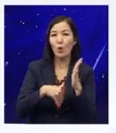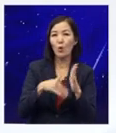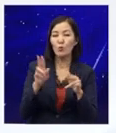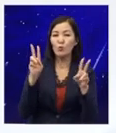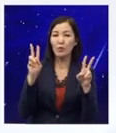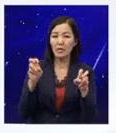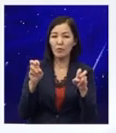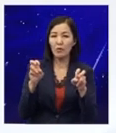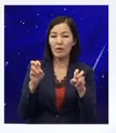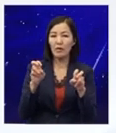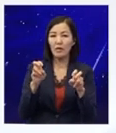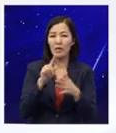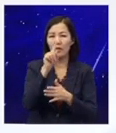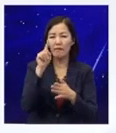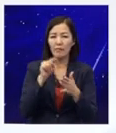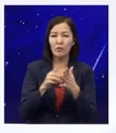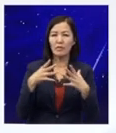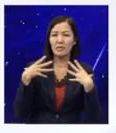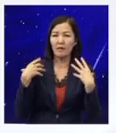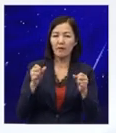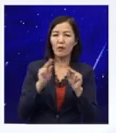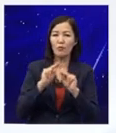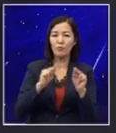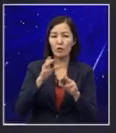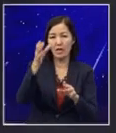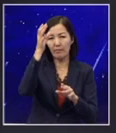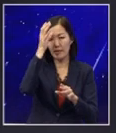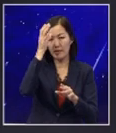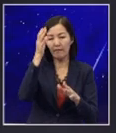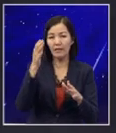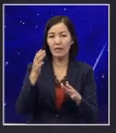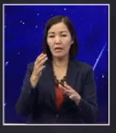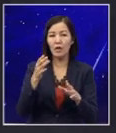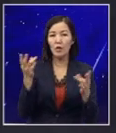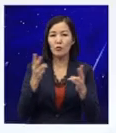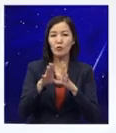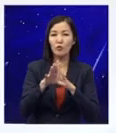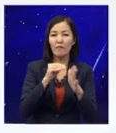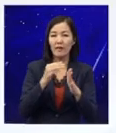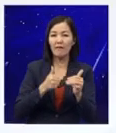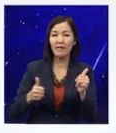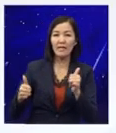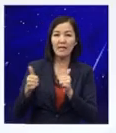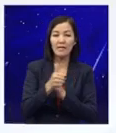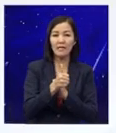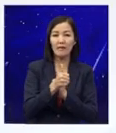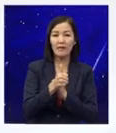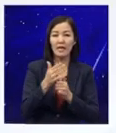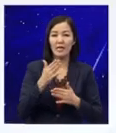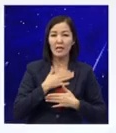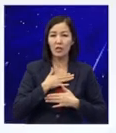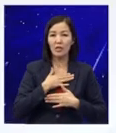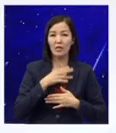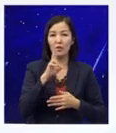врачи, вопросы здравоохранения, учителя образования, выявить лидеров среди наших